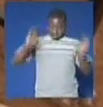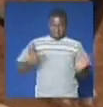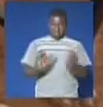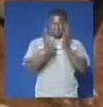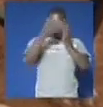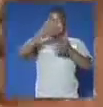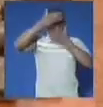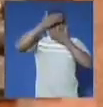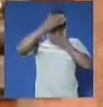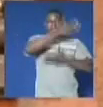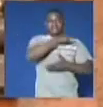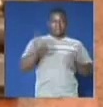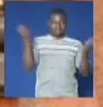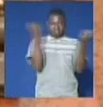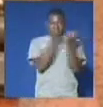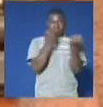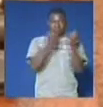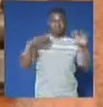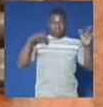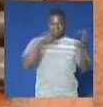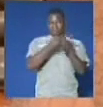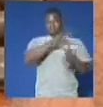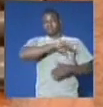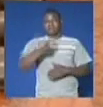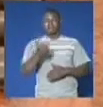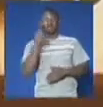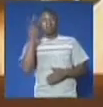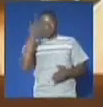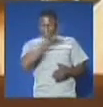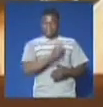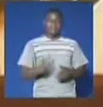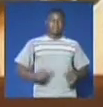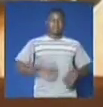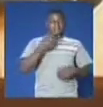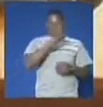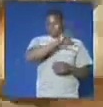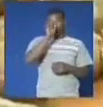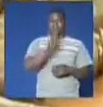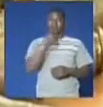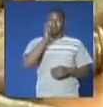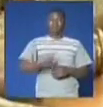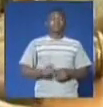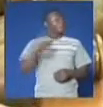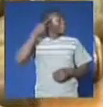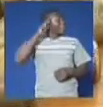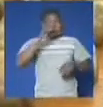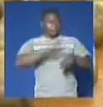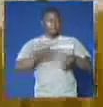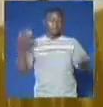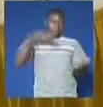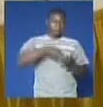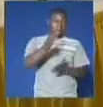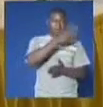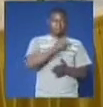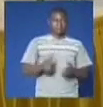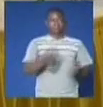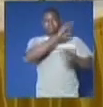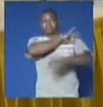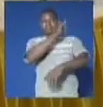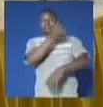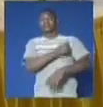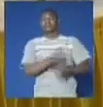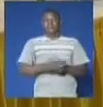violences armées. Fort de ce constat et convaincu que la question mérite plus d'attention, ces acteurs de la lutte contre le phénomène se